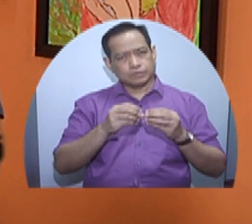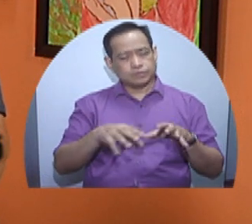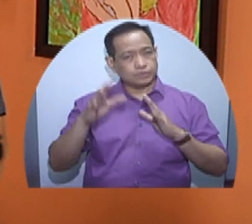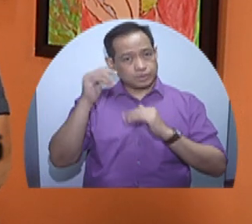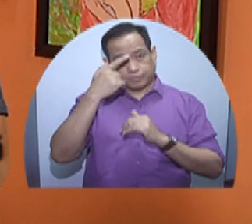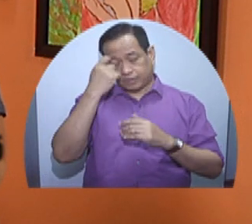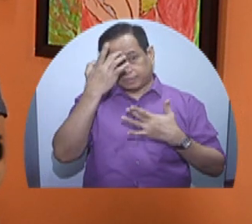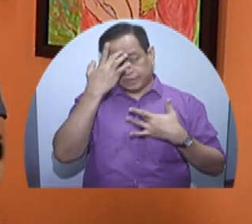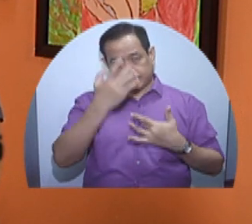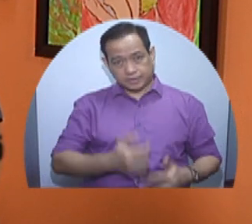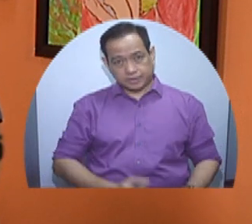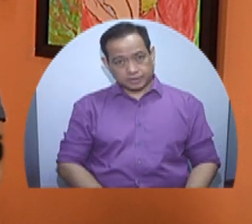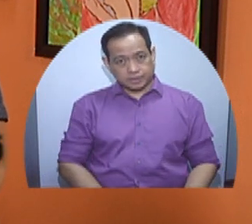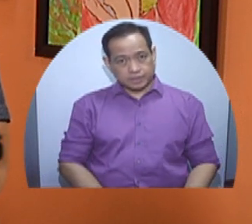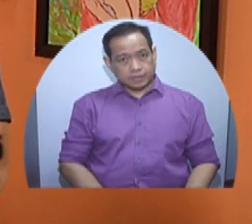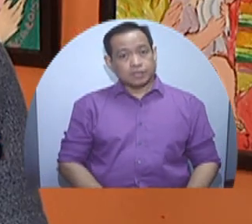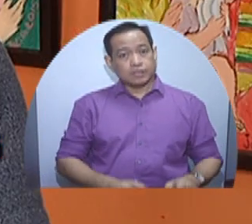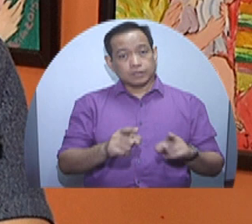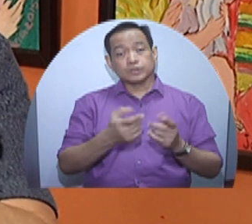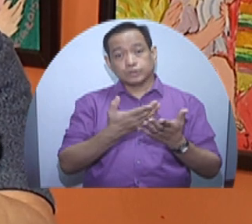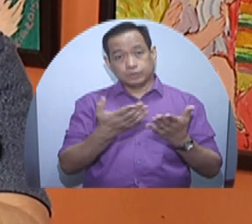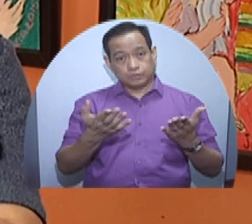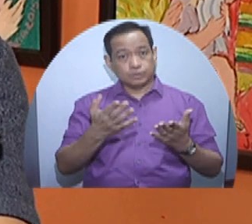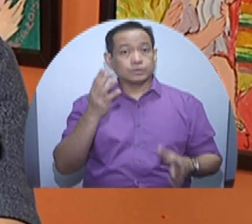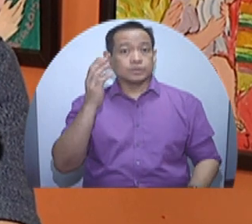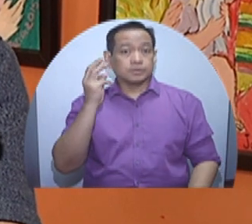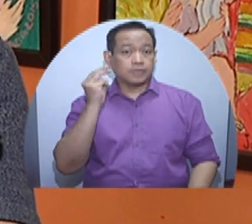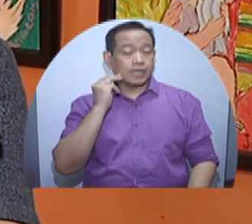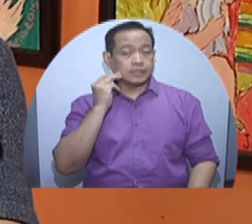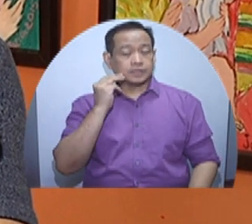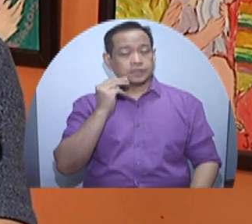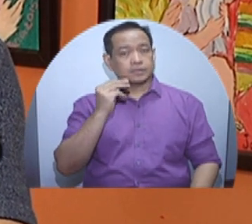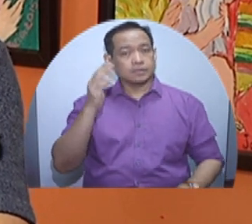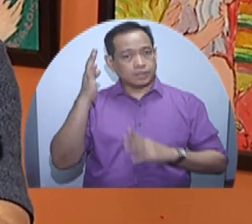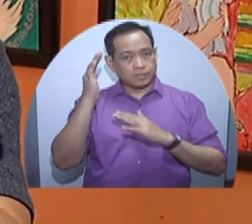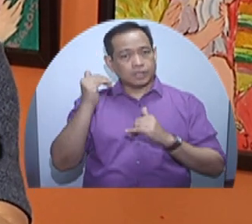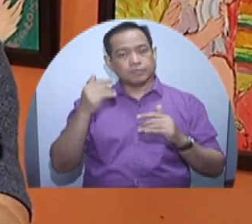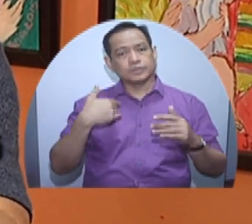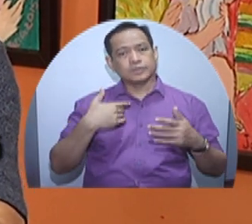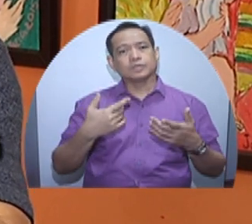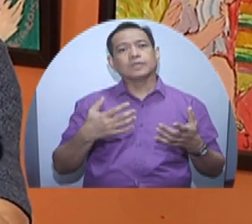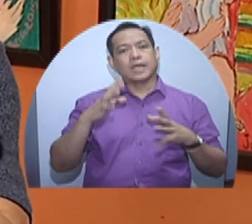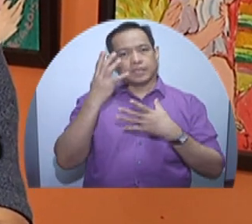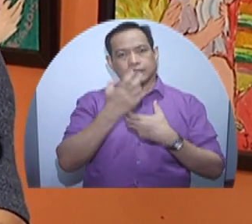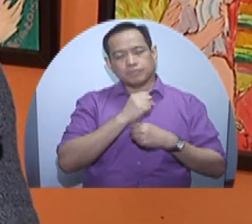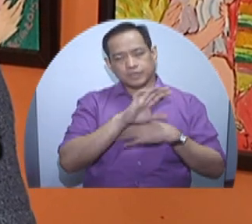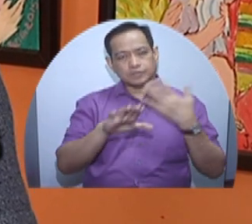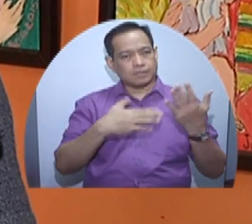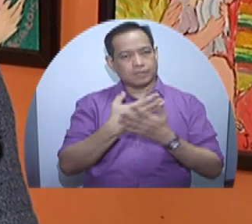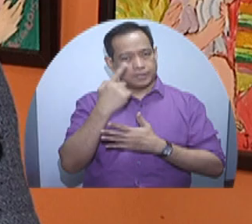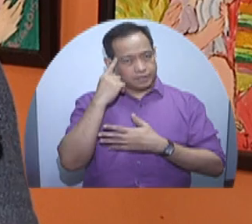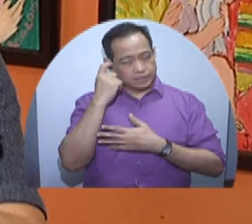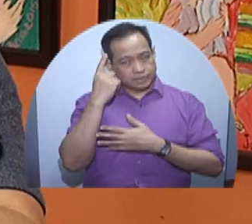pag-asa dahil sa kanilang karamdaman. At sa iyo, Mayesha, sana ay matupad mo ang iyong